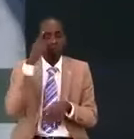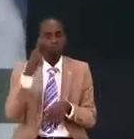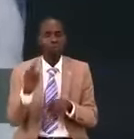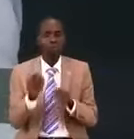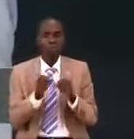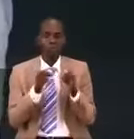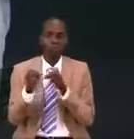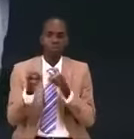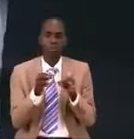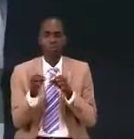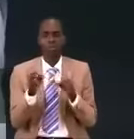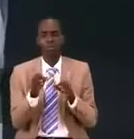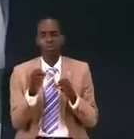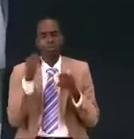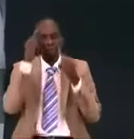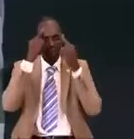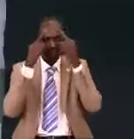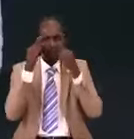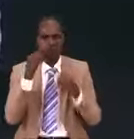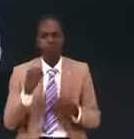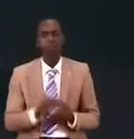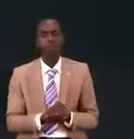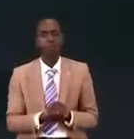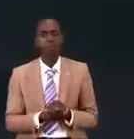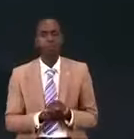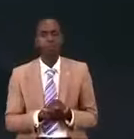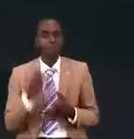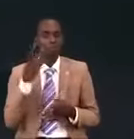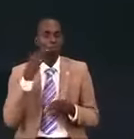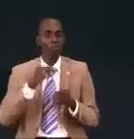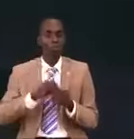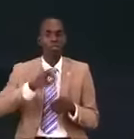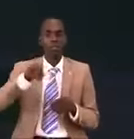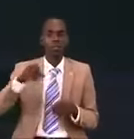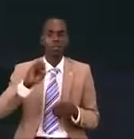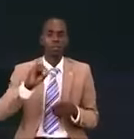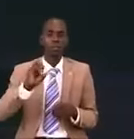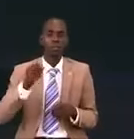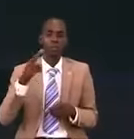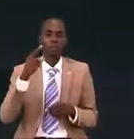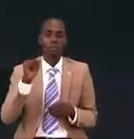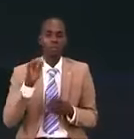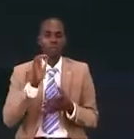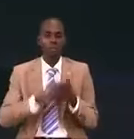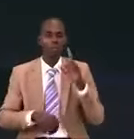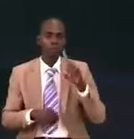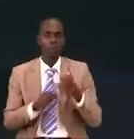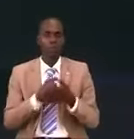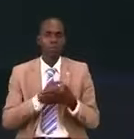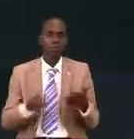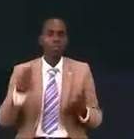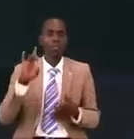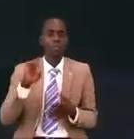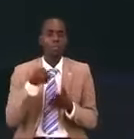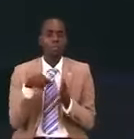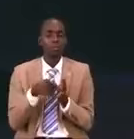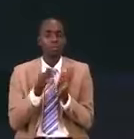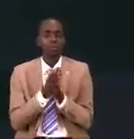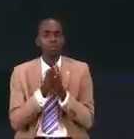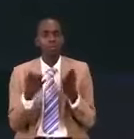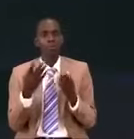1 verset 8 que ce livre de la loi consolide du Seigneur ne s'éloigne point de ta